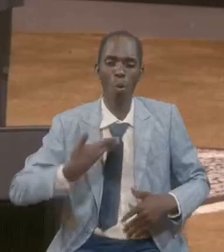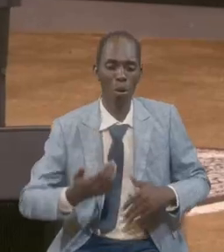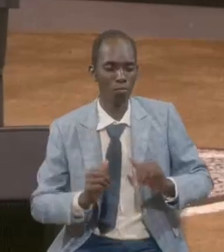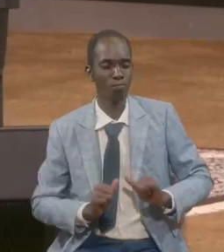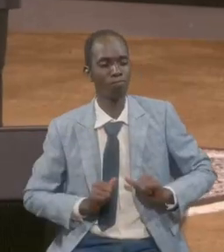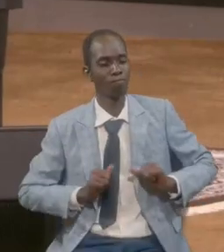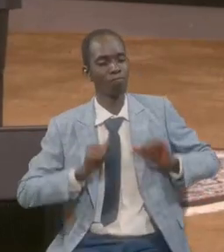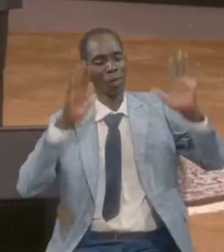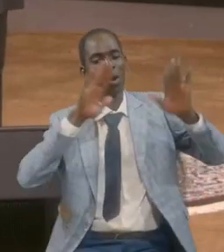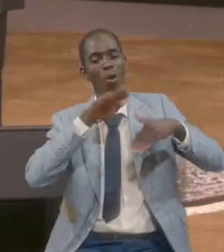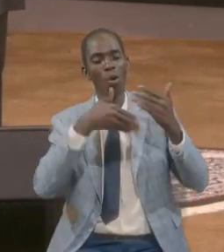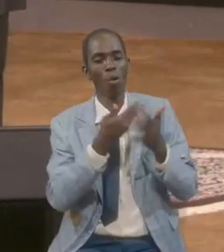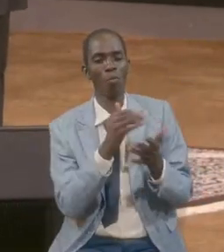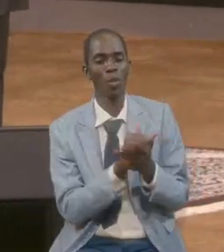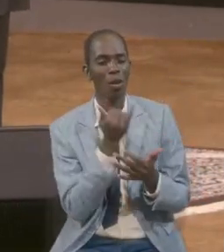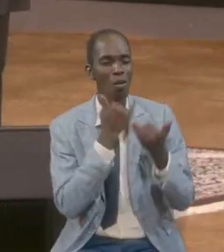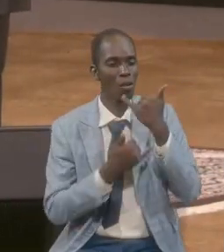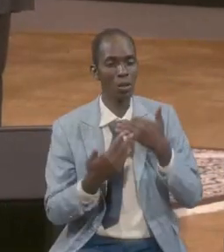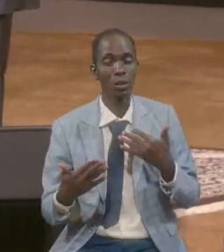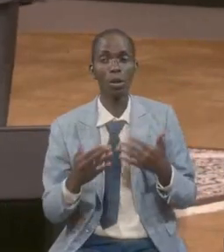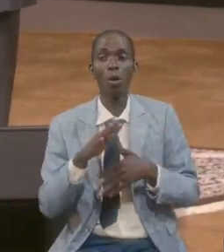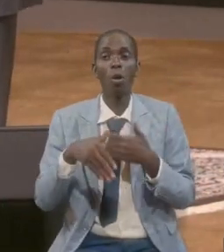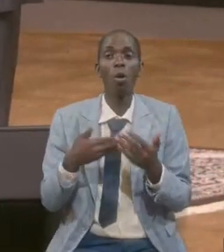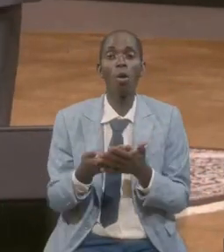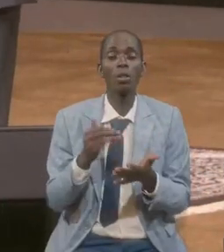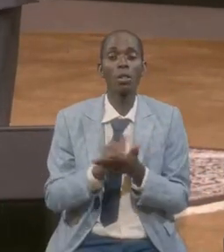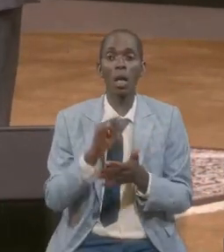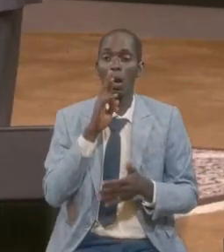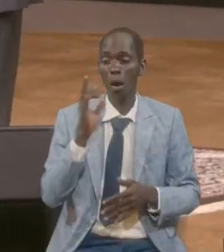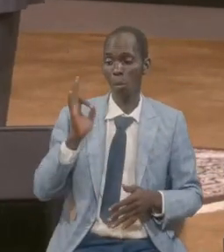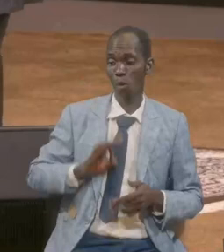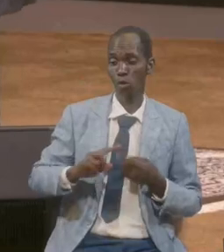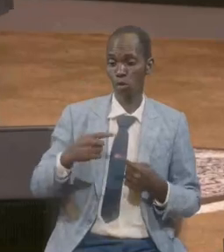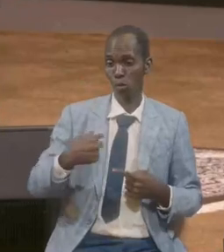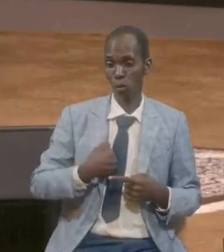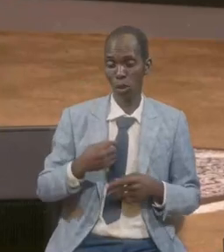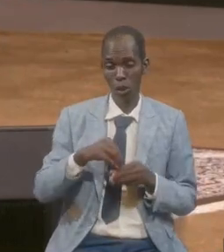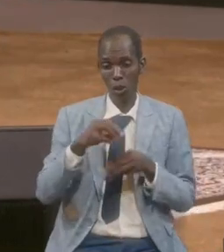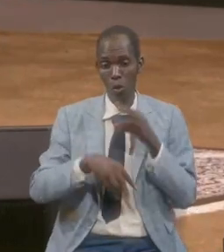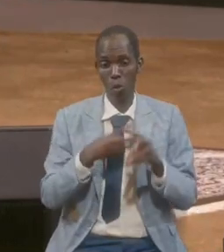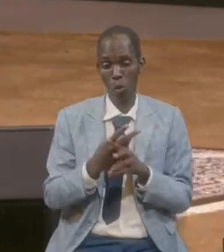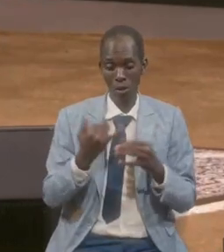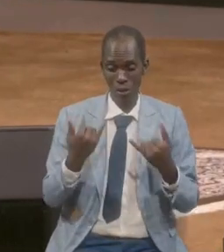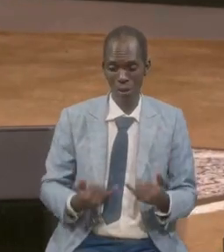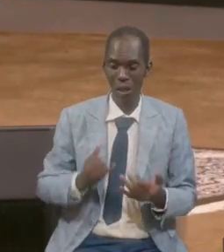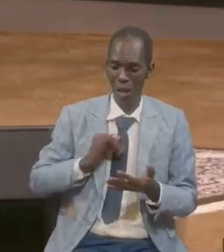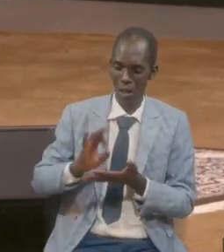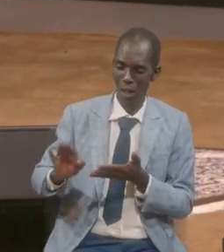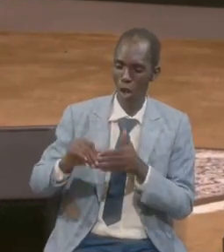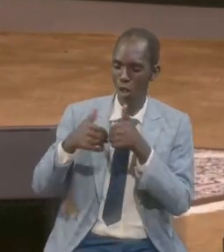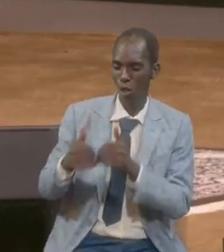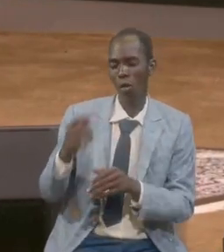débarrasse. Mais ces choses qui étaient pour moi des gains, je les ai regardées comme une perte à cause de Christ. Verset 8.